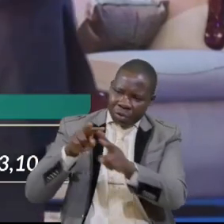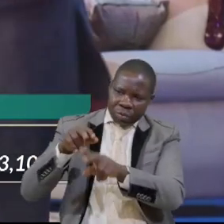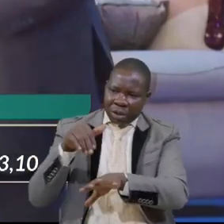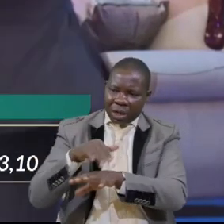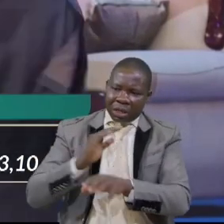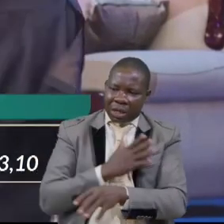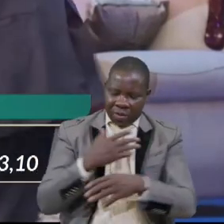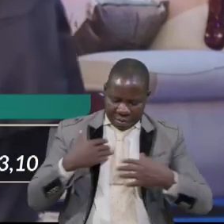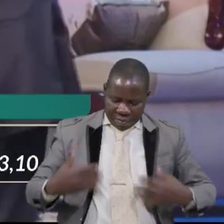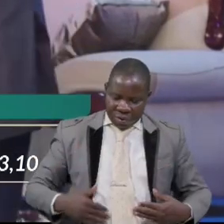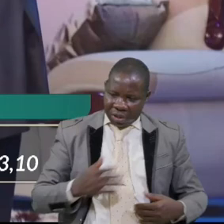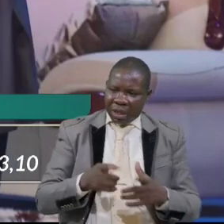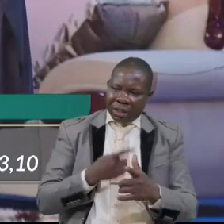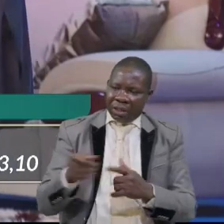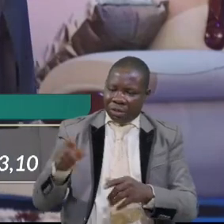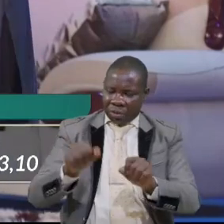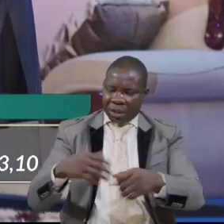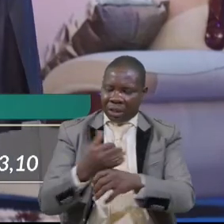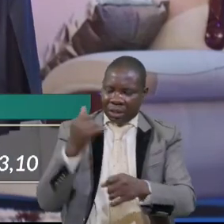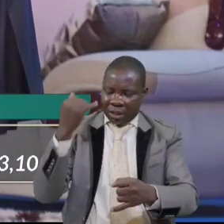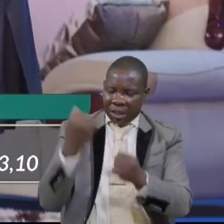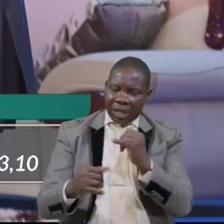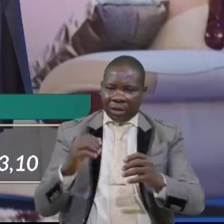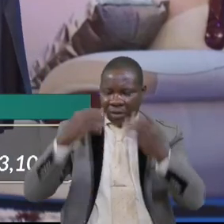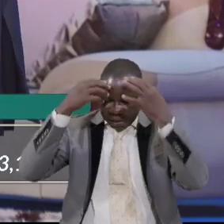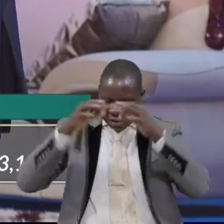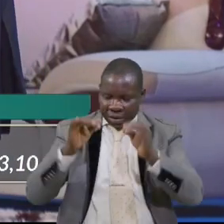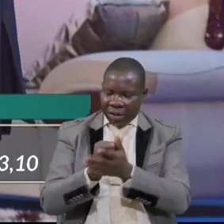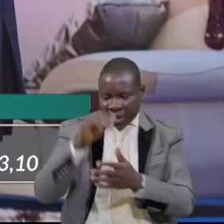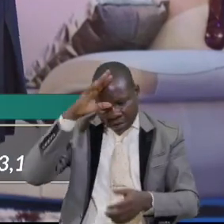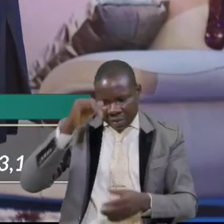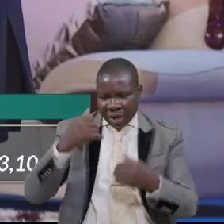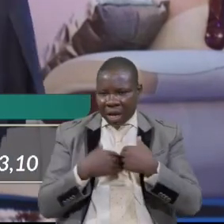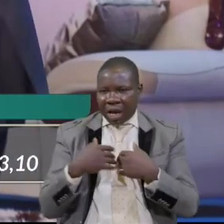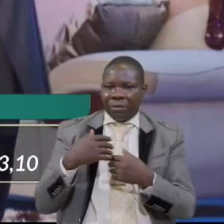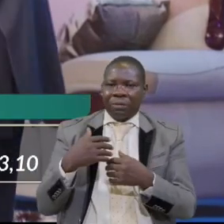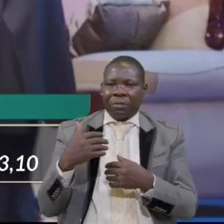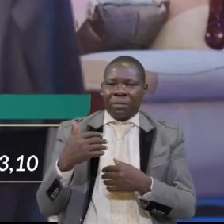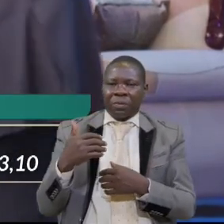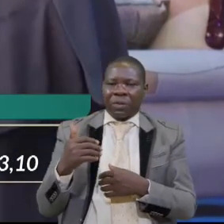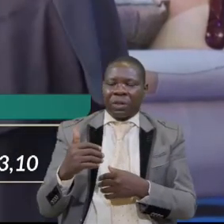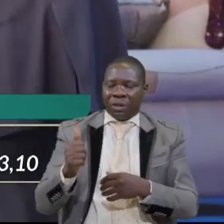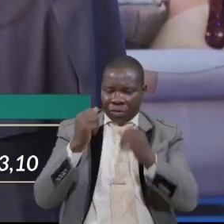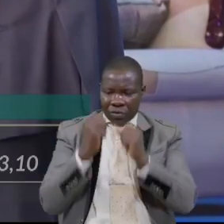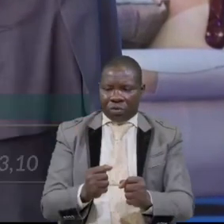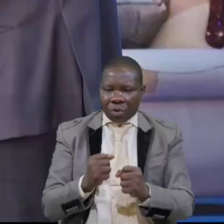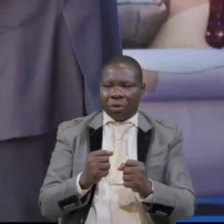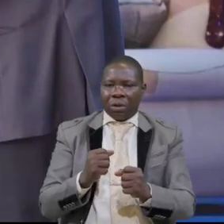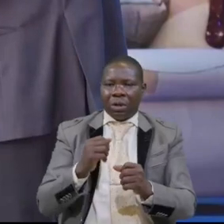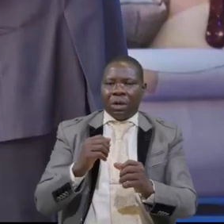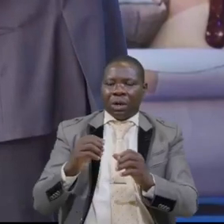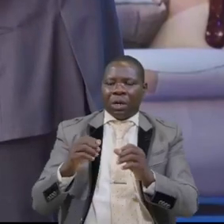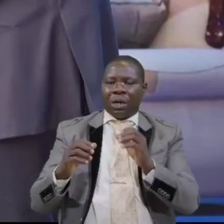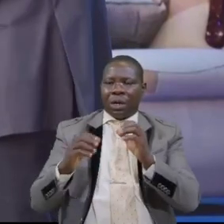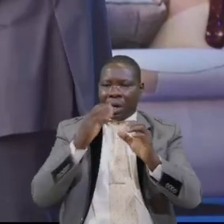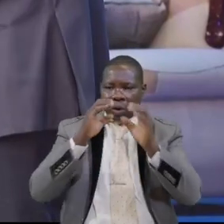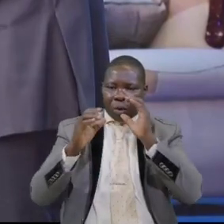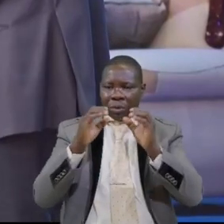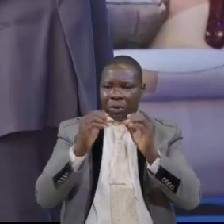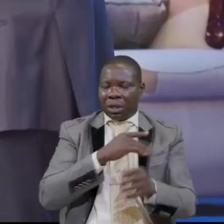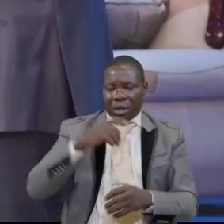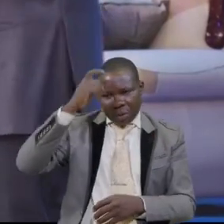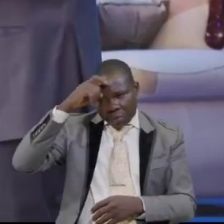vous pouvez prendre la décision finale. Cet homme avait la sagesse dans la communication. Et la sagesse dans